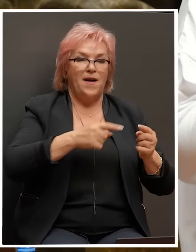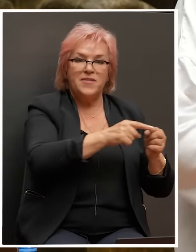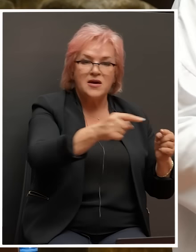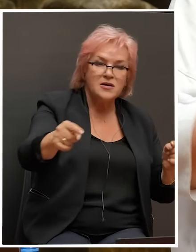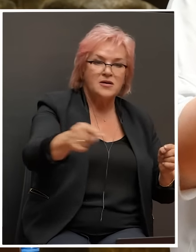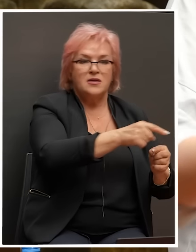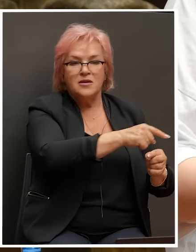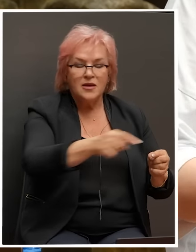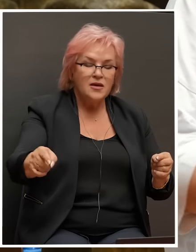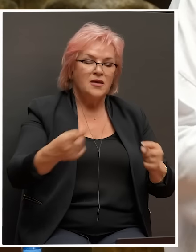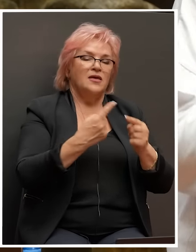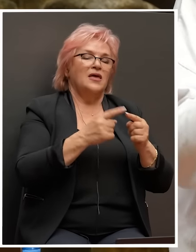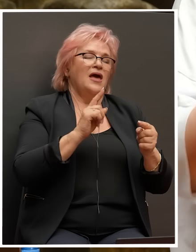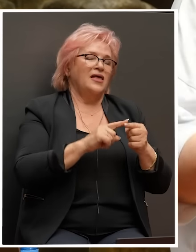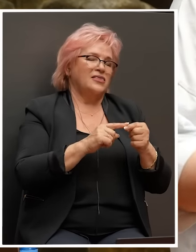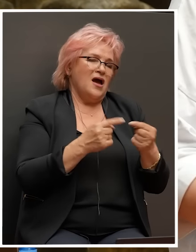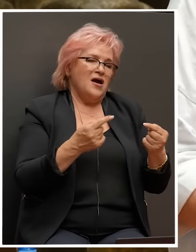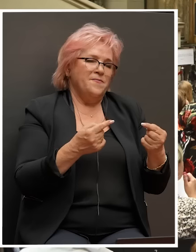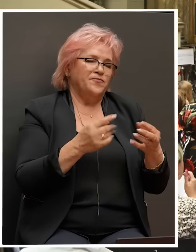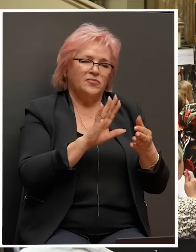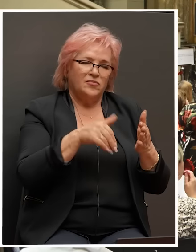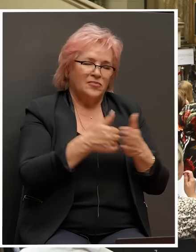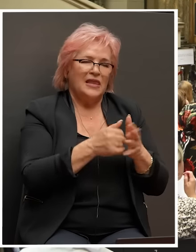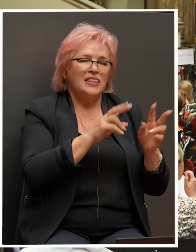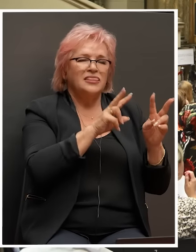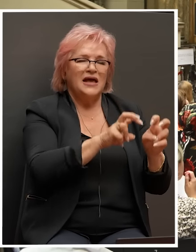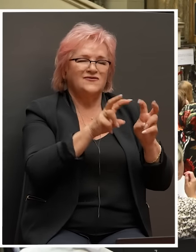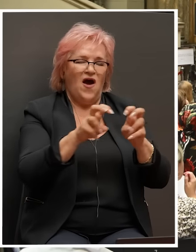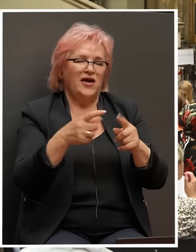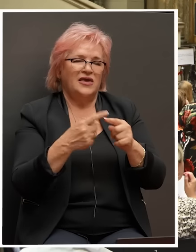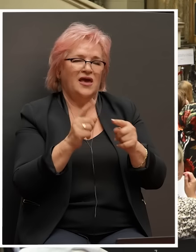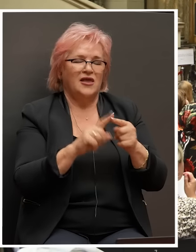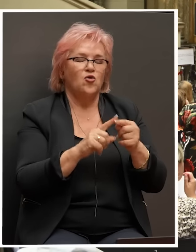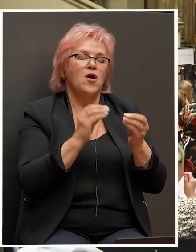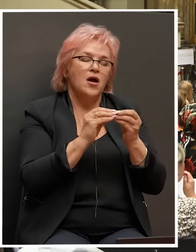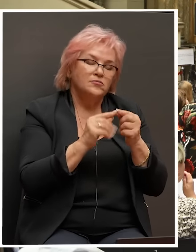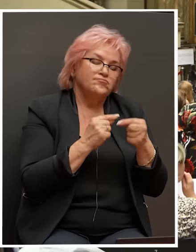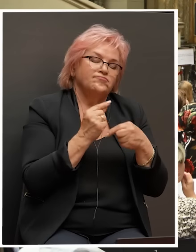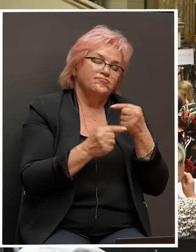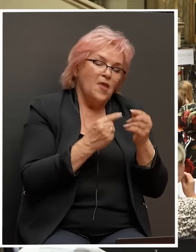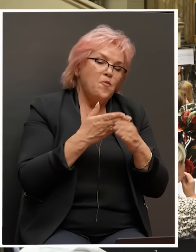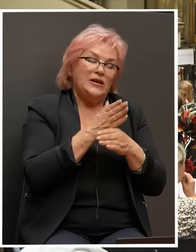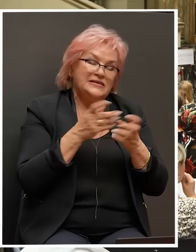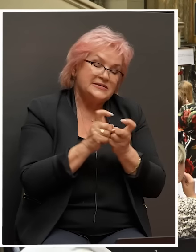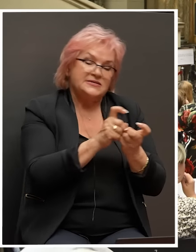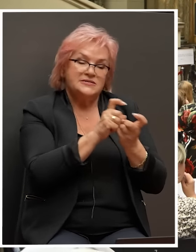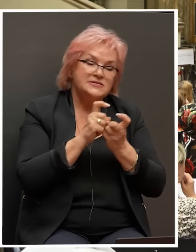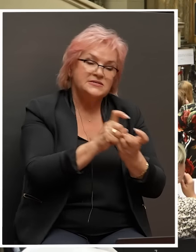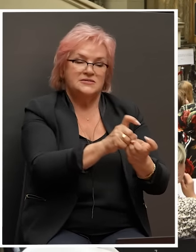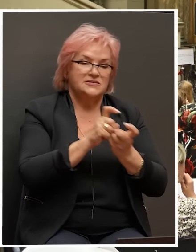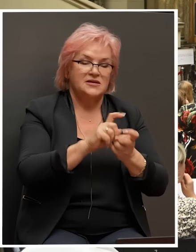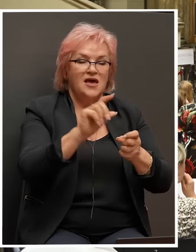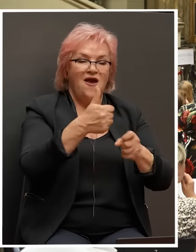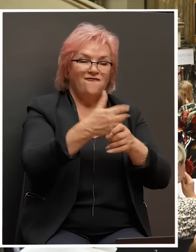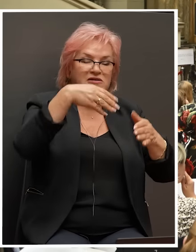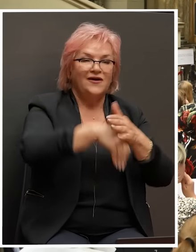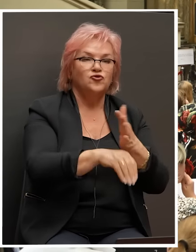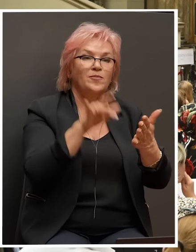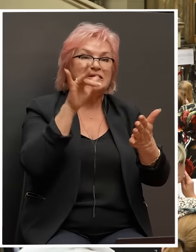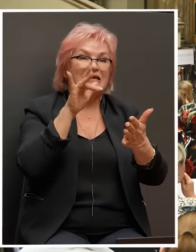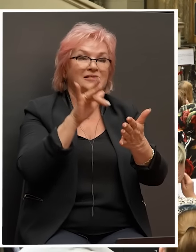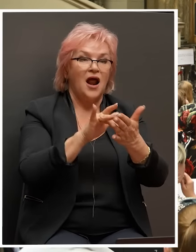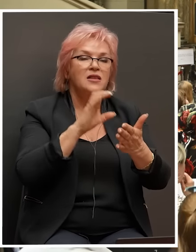– это гвельфы и гибеллины, если вы слышали эти названия. Это такой бесконечный политический процесс, в котором принимала участие в основном Центральная